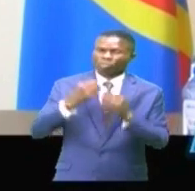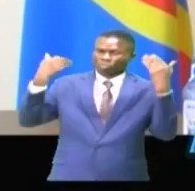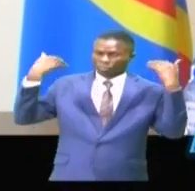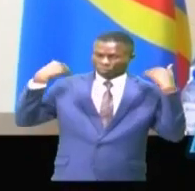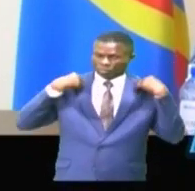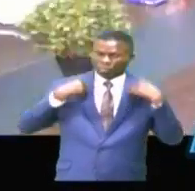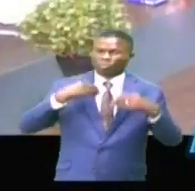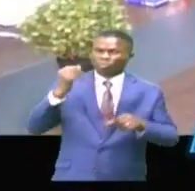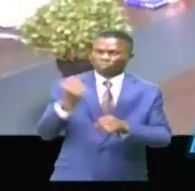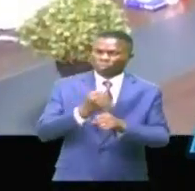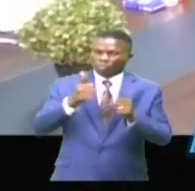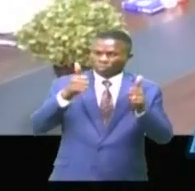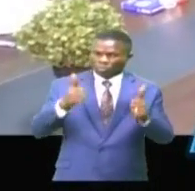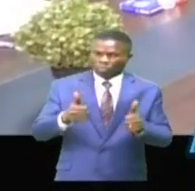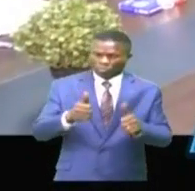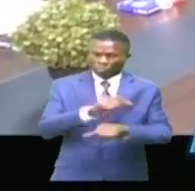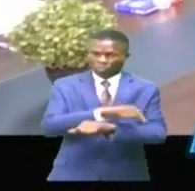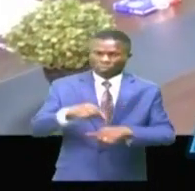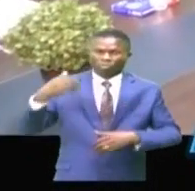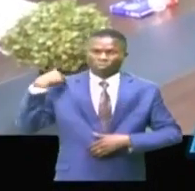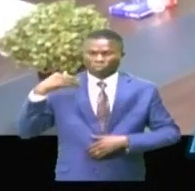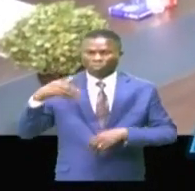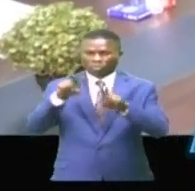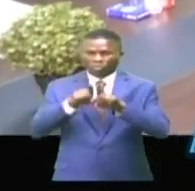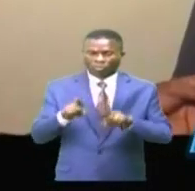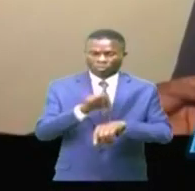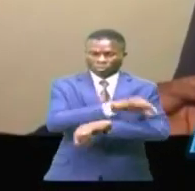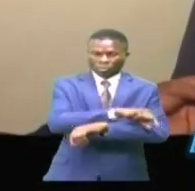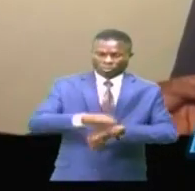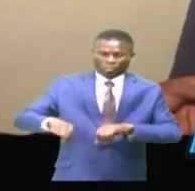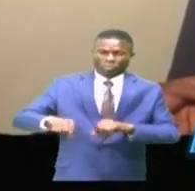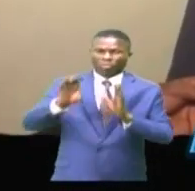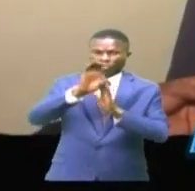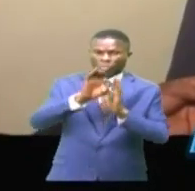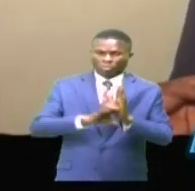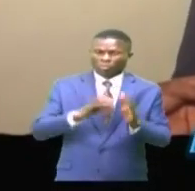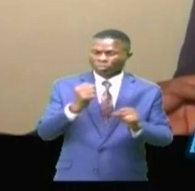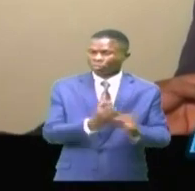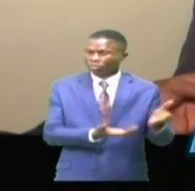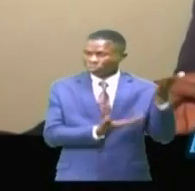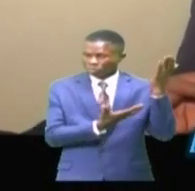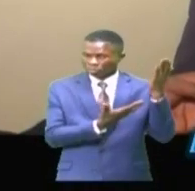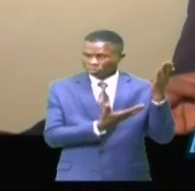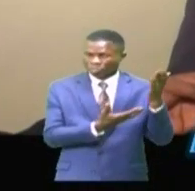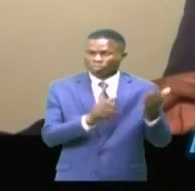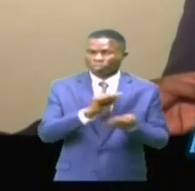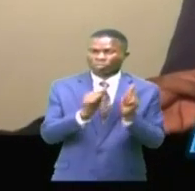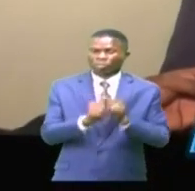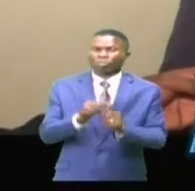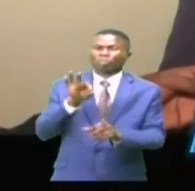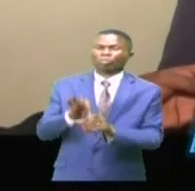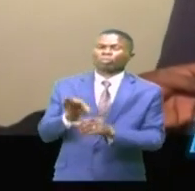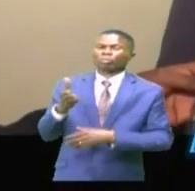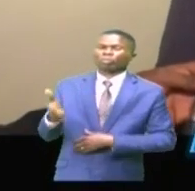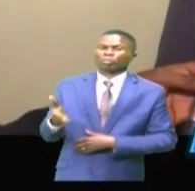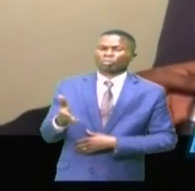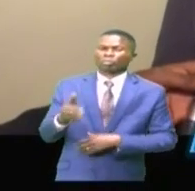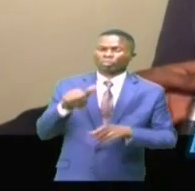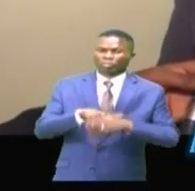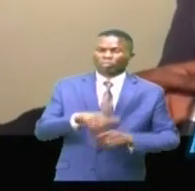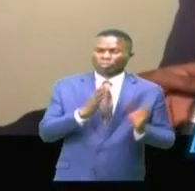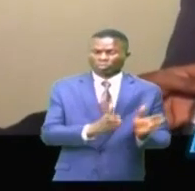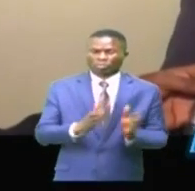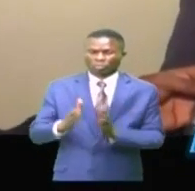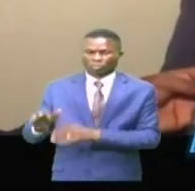de bon fonctionnement des institutions la co-constitutionnelle joue en rôle majeur à la tête du système judiciaire dans la préparation